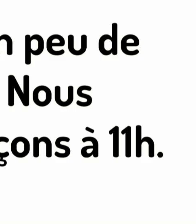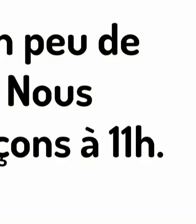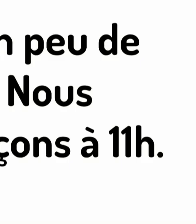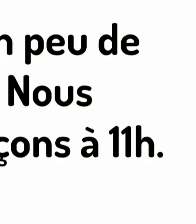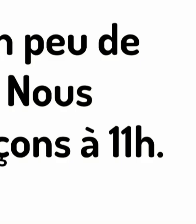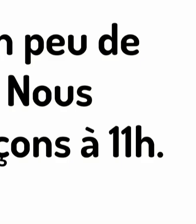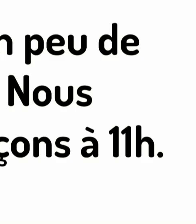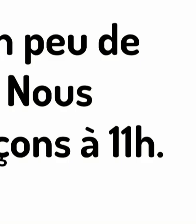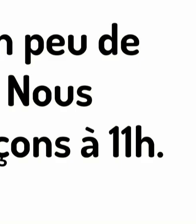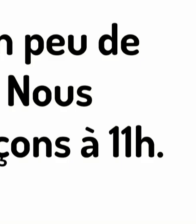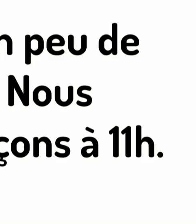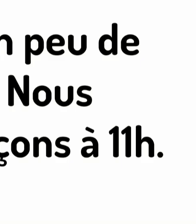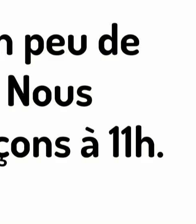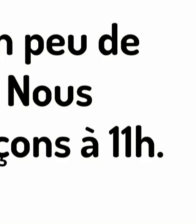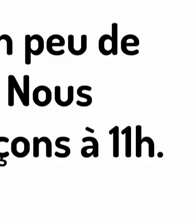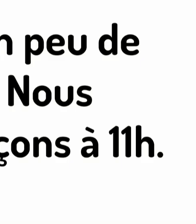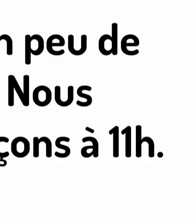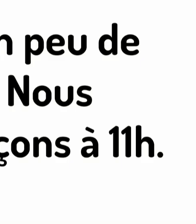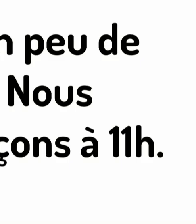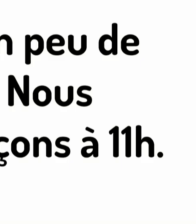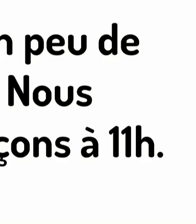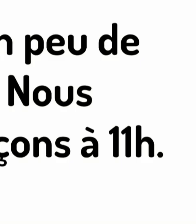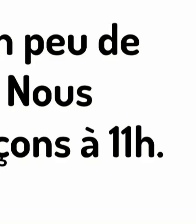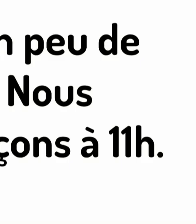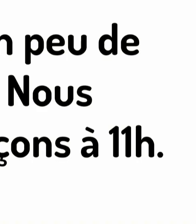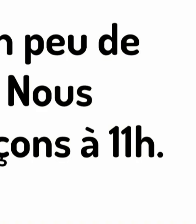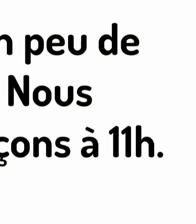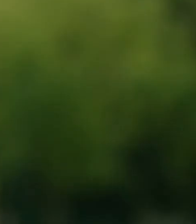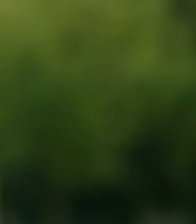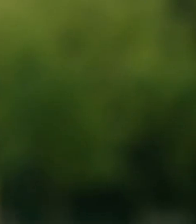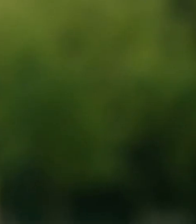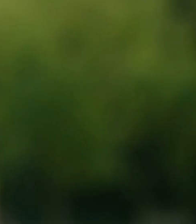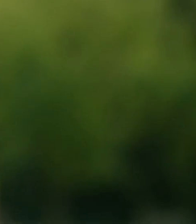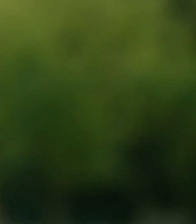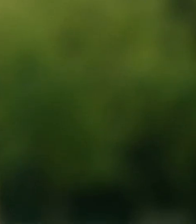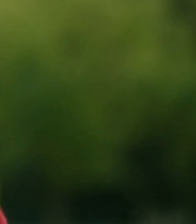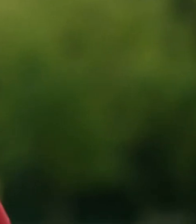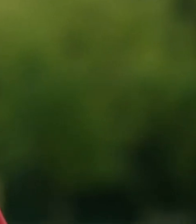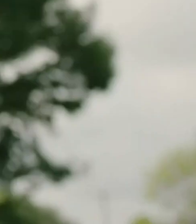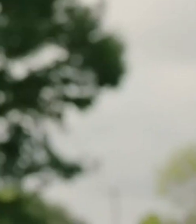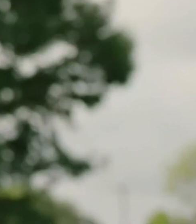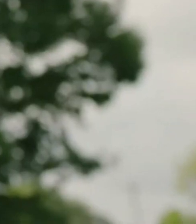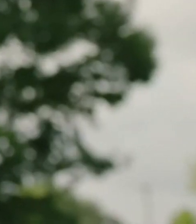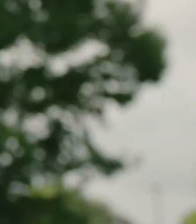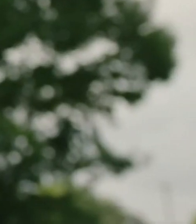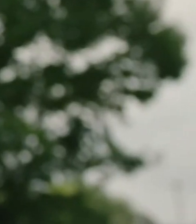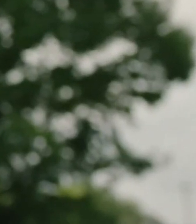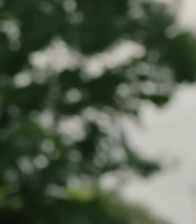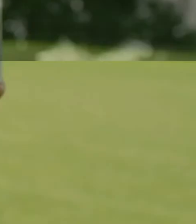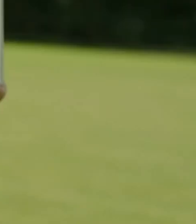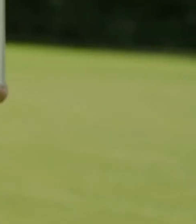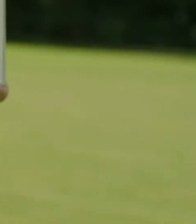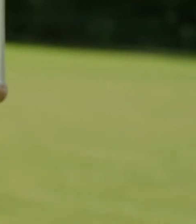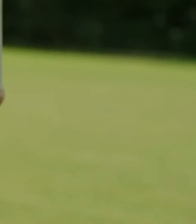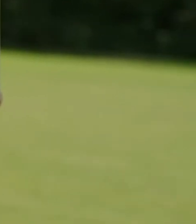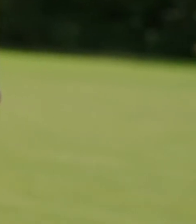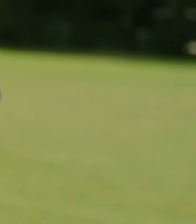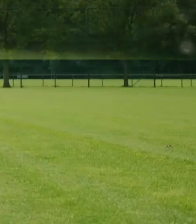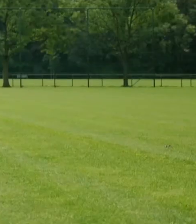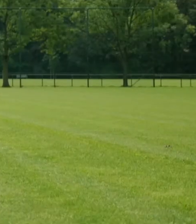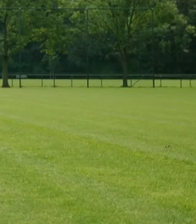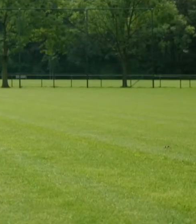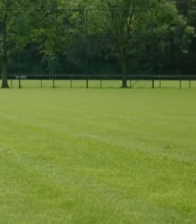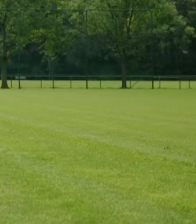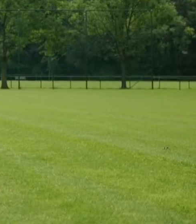Om 11 uur start de persconferentie over het coronavirus. Je le fais parce que voir jouer mon équipe favorite à la